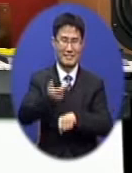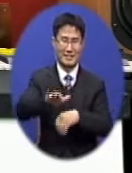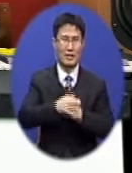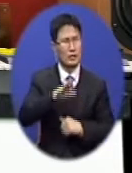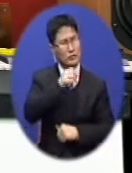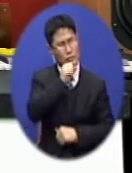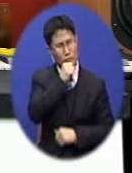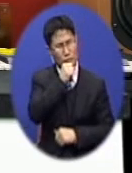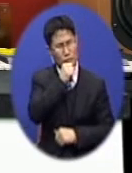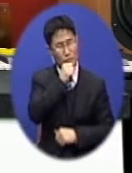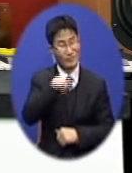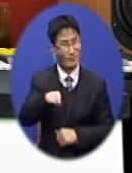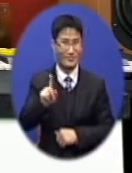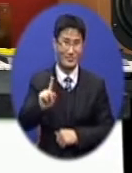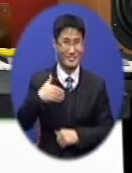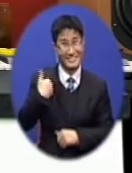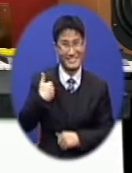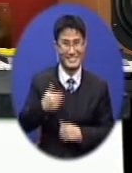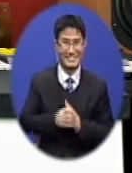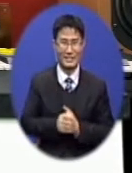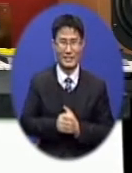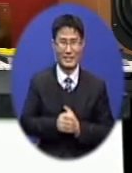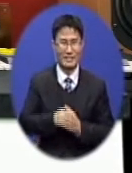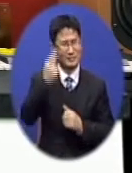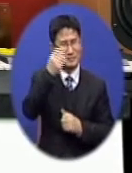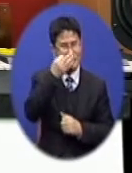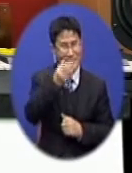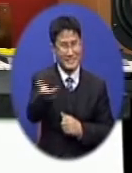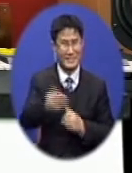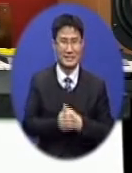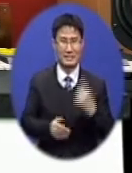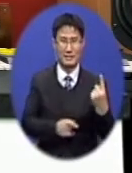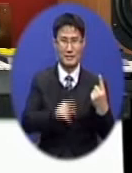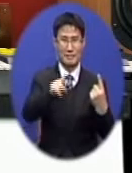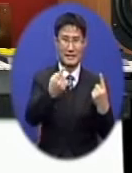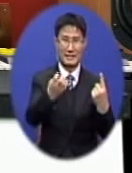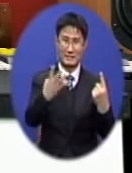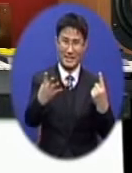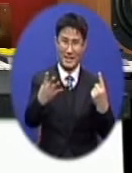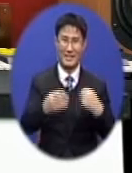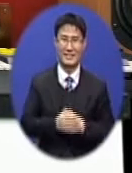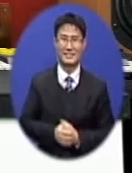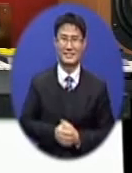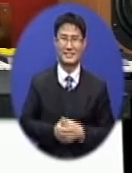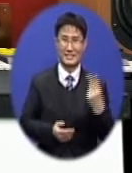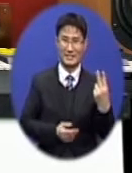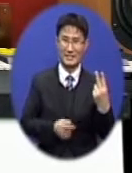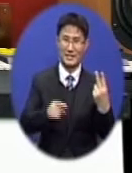또 점수가 뒤바뀌었을까 궁금하죠? 네, 그렇죠. 궁금합니다. 보겠습니다. 1번 144표.